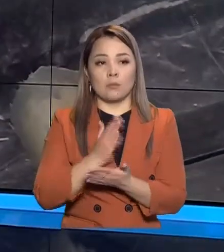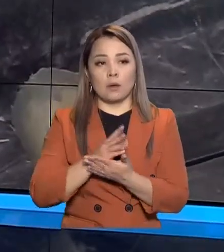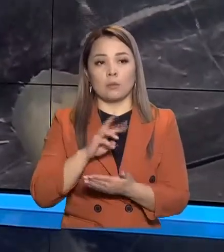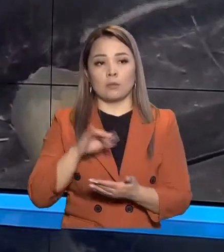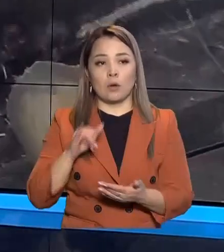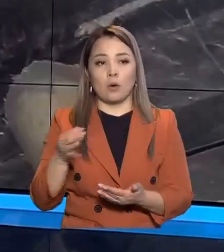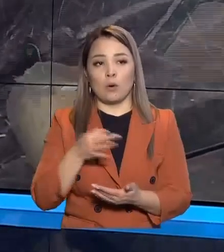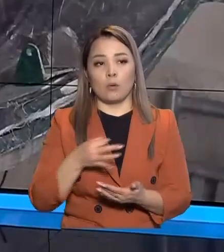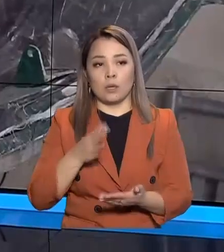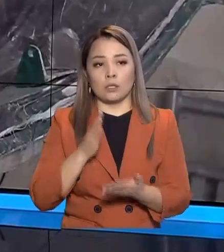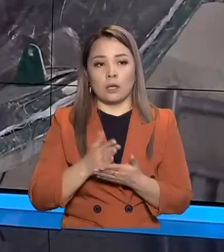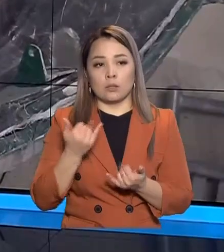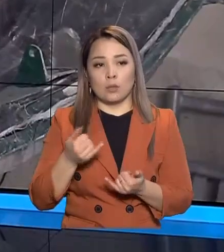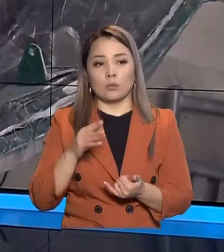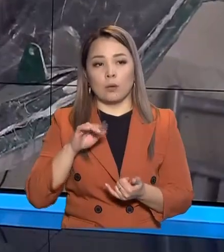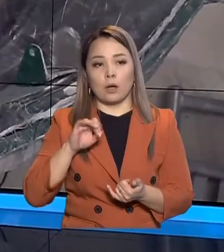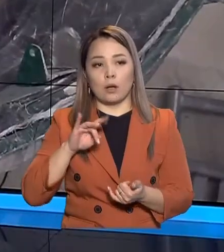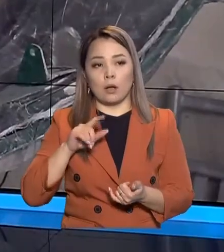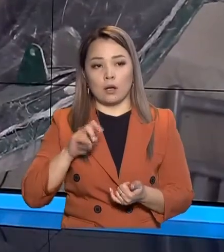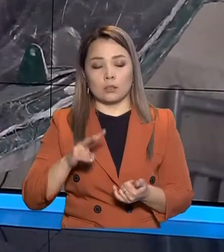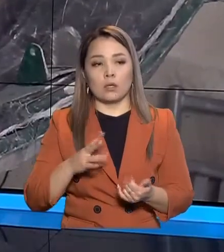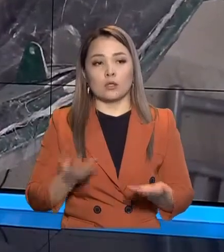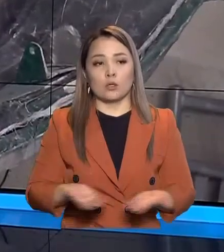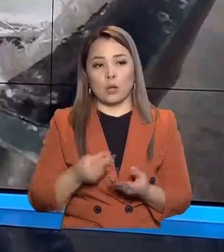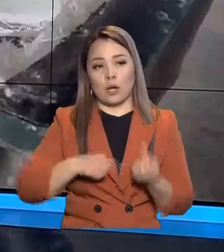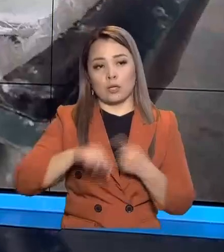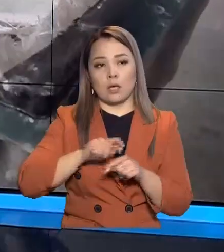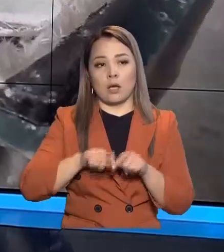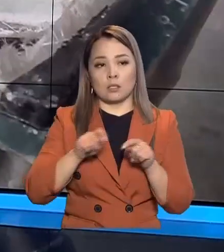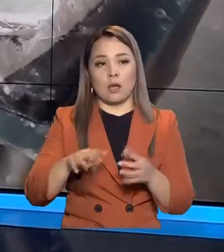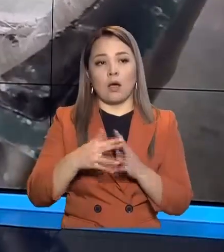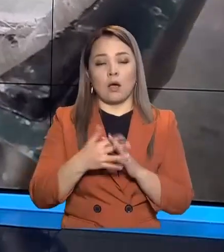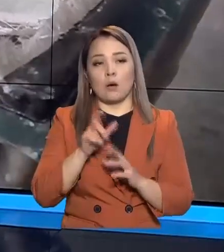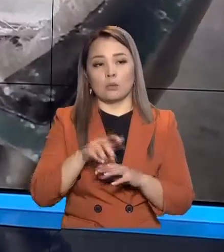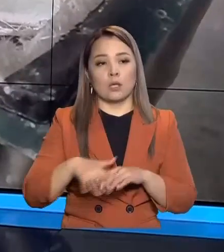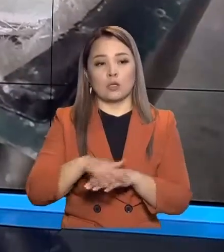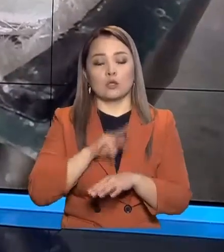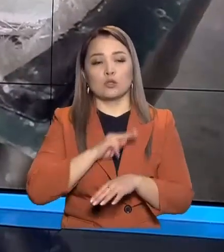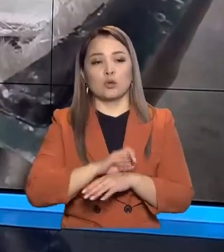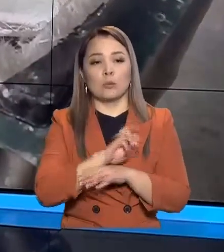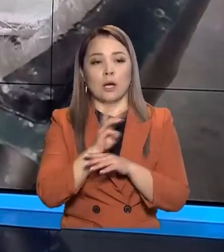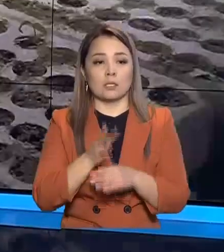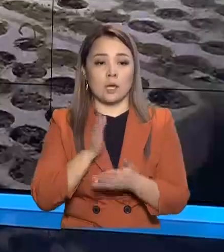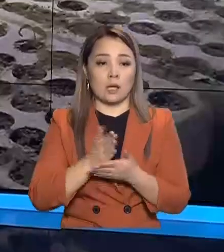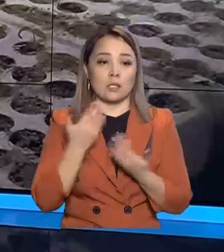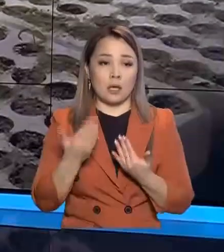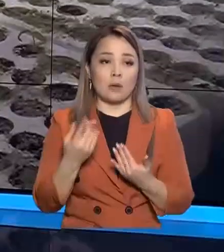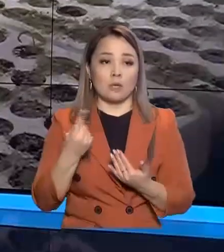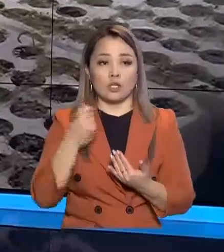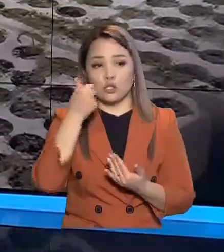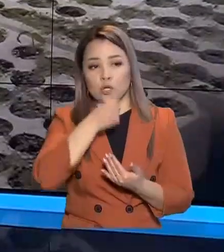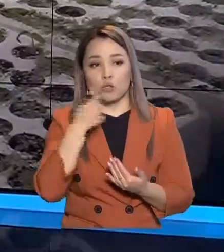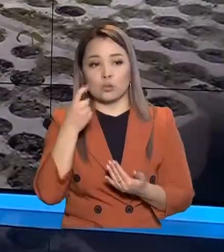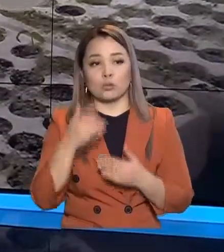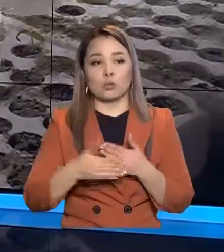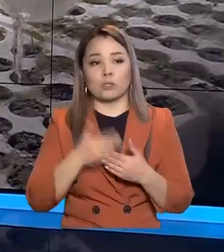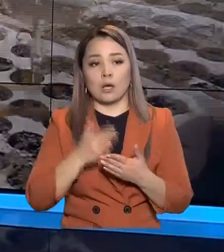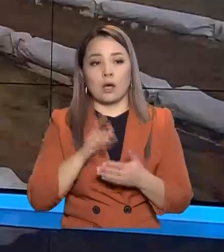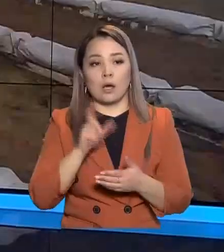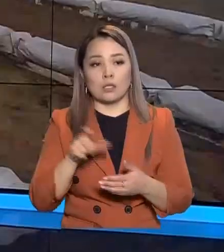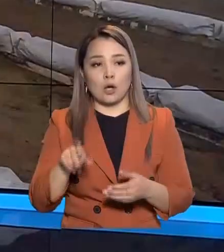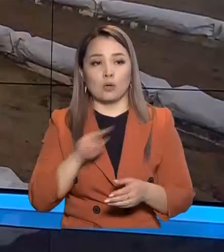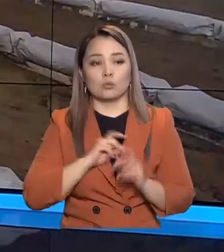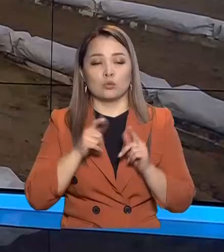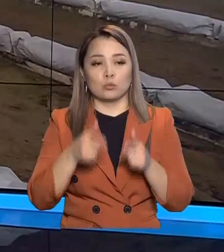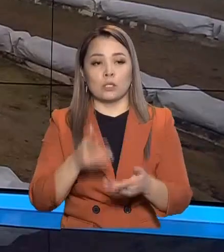Маңғыстау облысы Түпқараған ауданының тұрғындары кәсіп ашып, ауылдастарын жұмыспен қамтып жатыр. Бір жылда 100-ге тарта адам